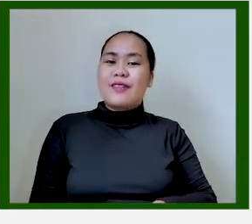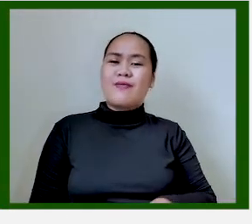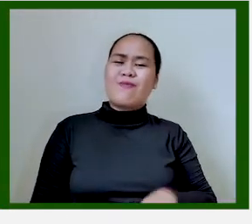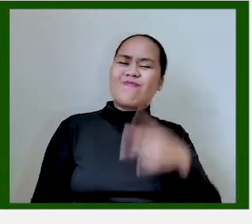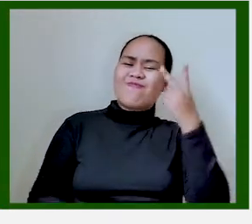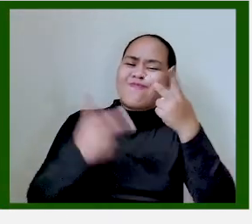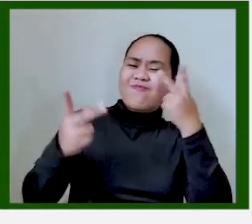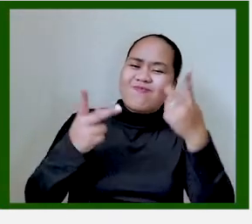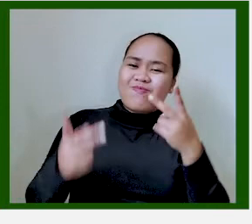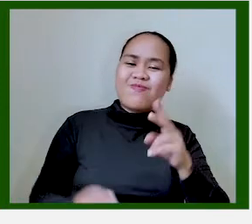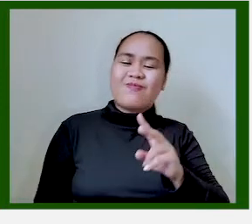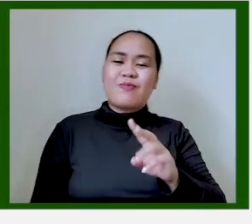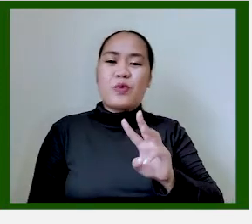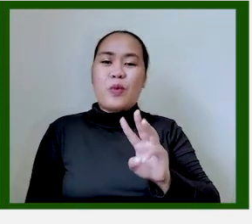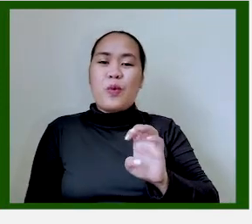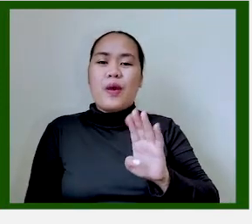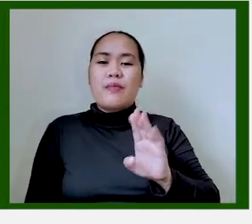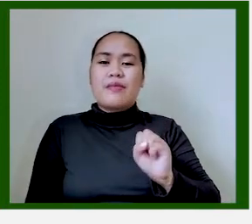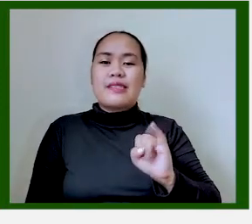ang